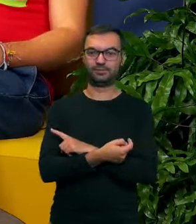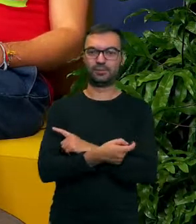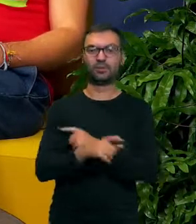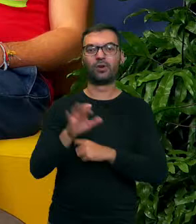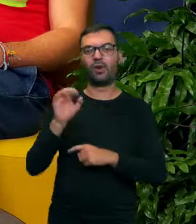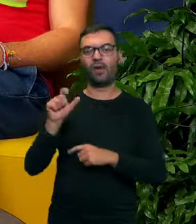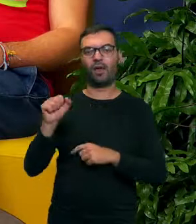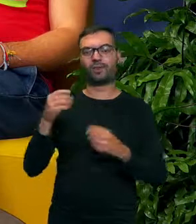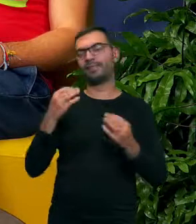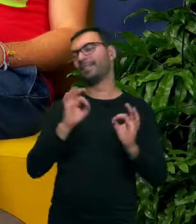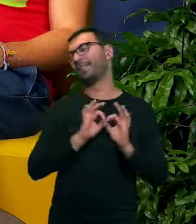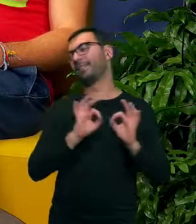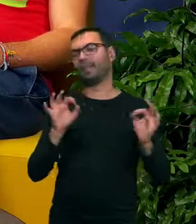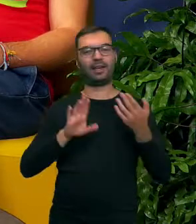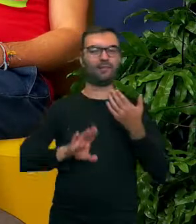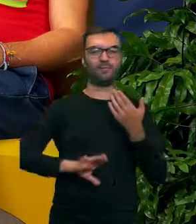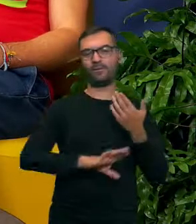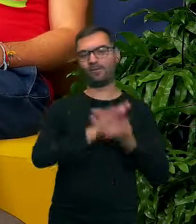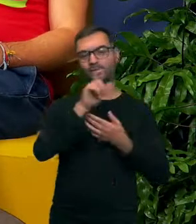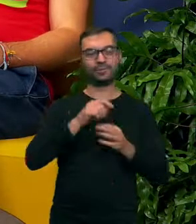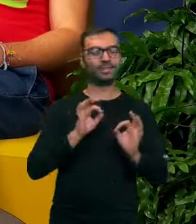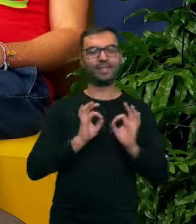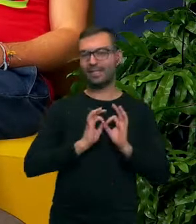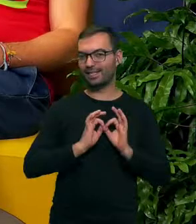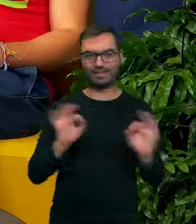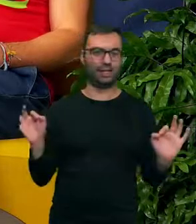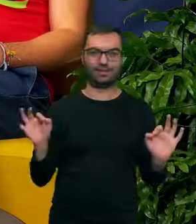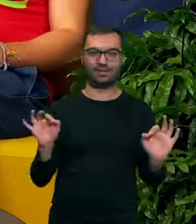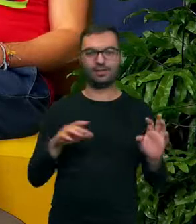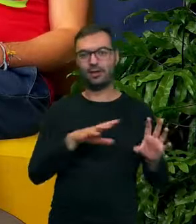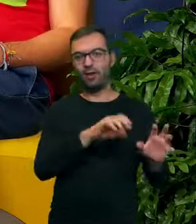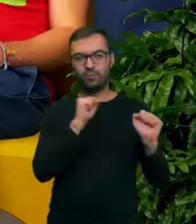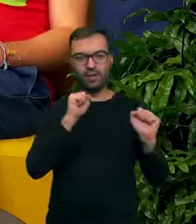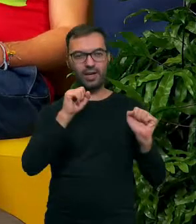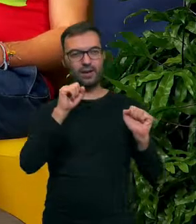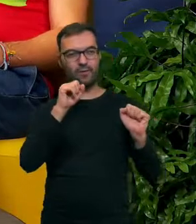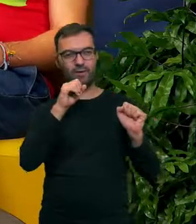I Ola bardzo cudownie ją zinterpretowała w filmie i